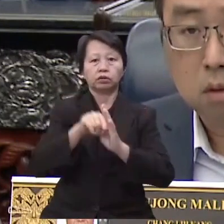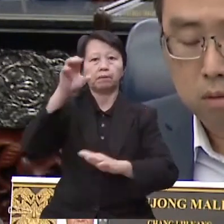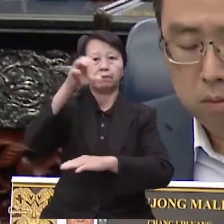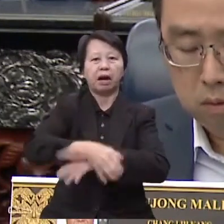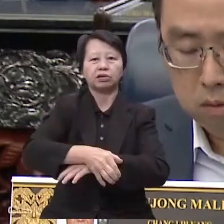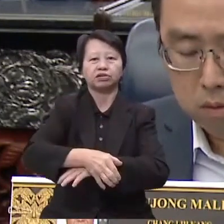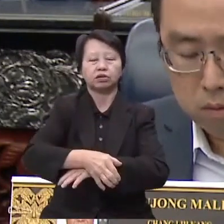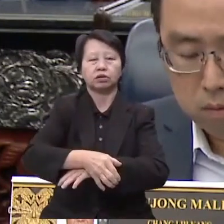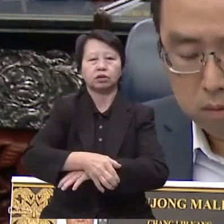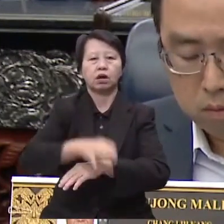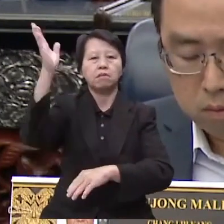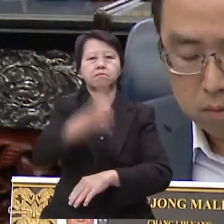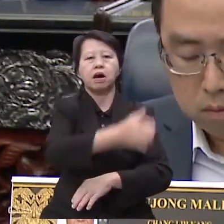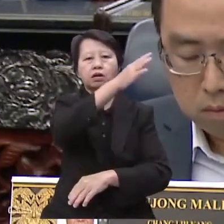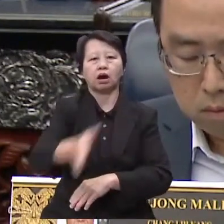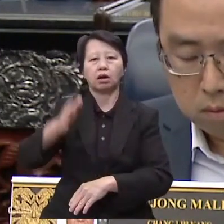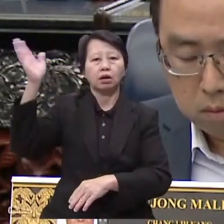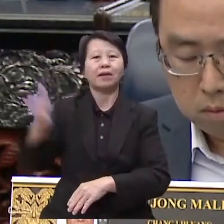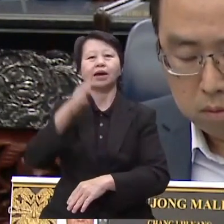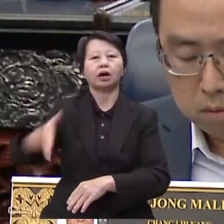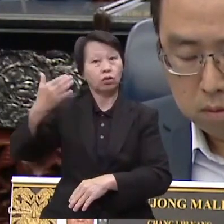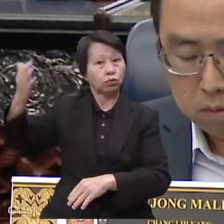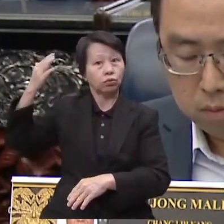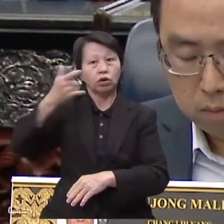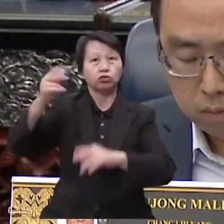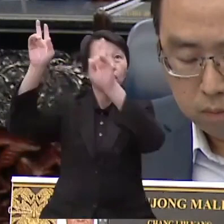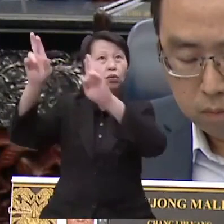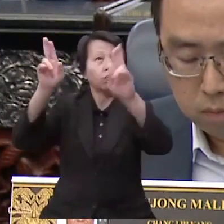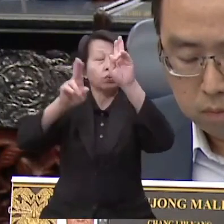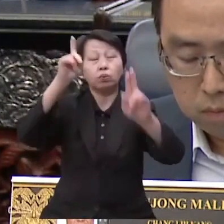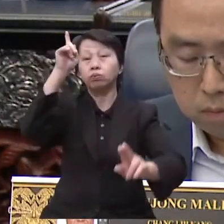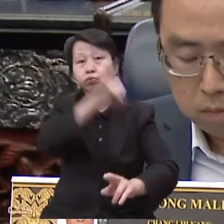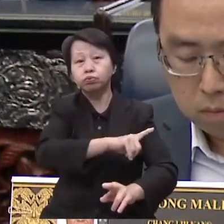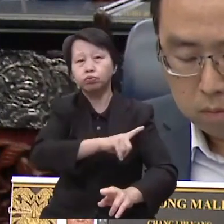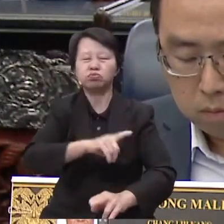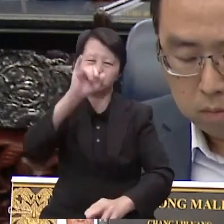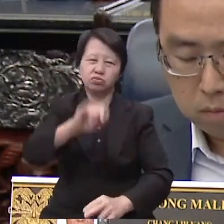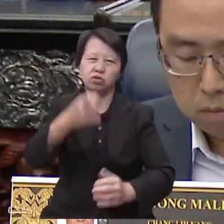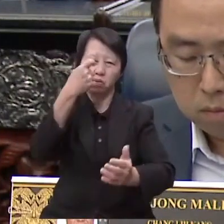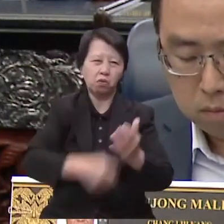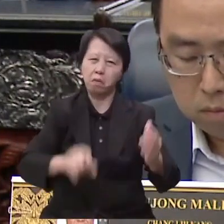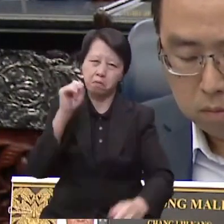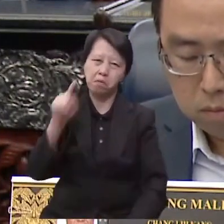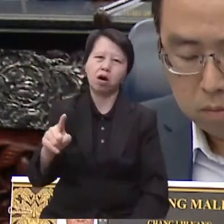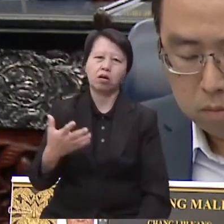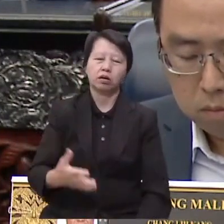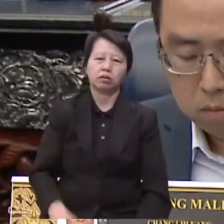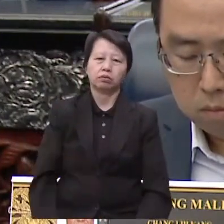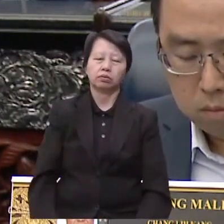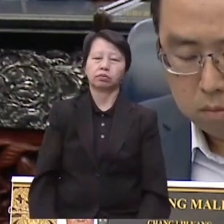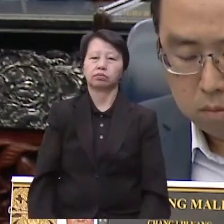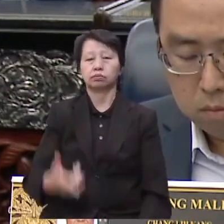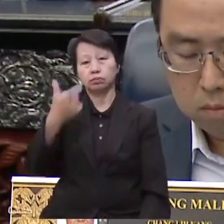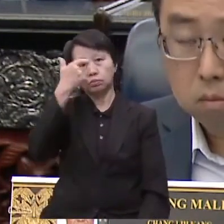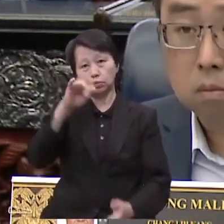berhadapan dengan pembatalan kerana jerebu tentulah kos dia sangat-sangat ketara sebab itu